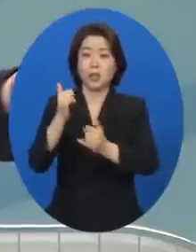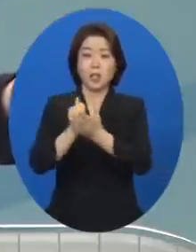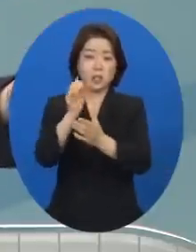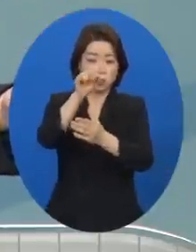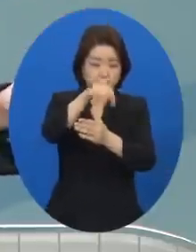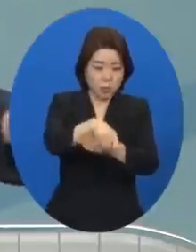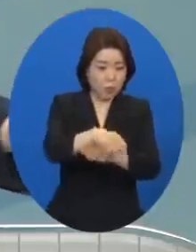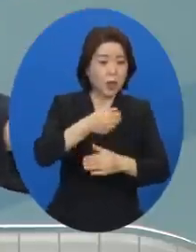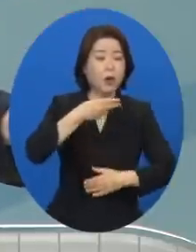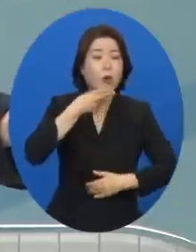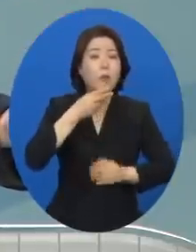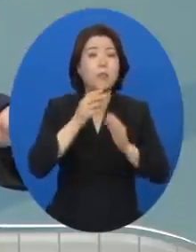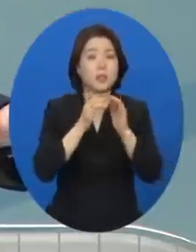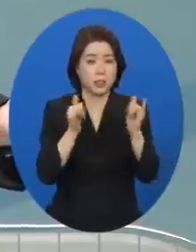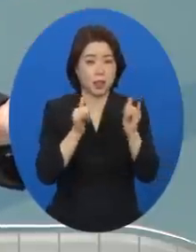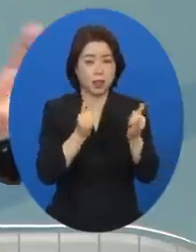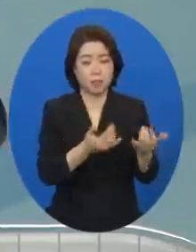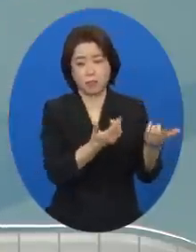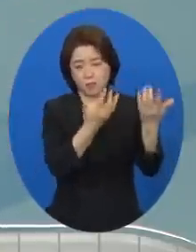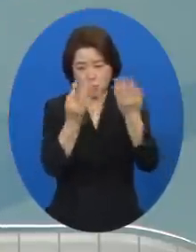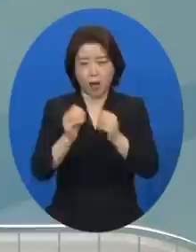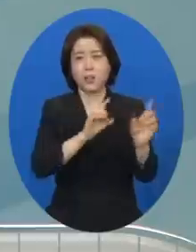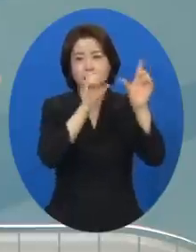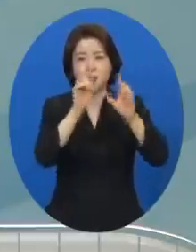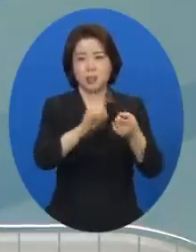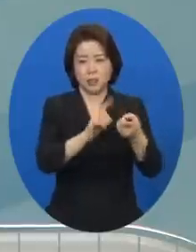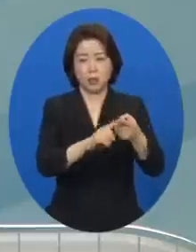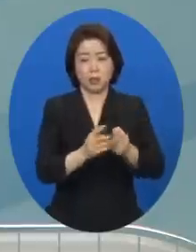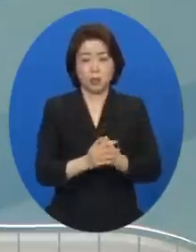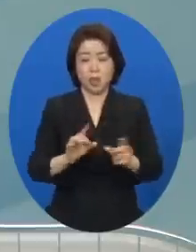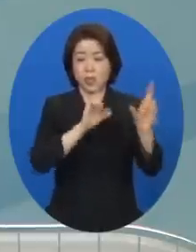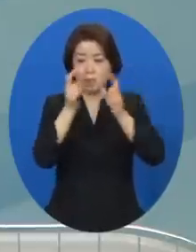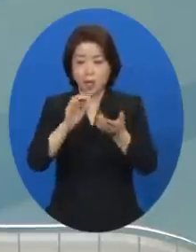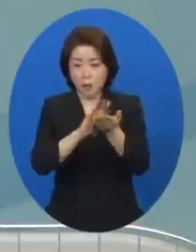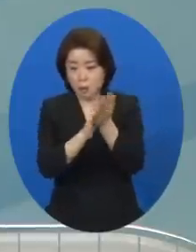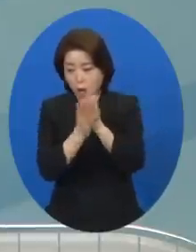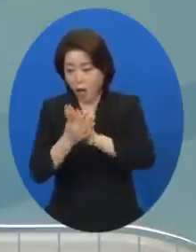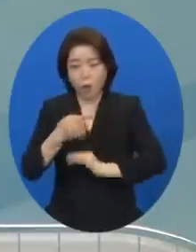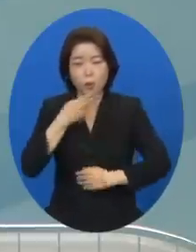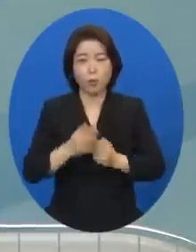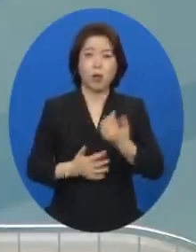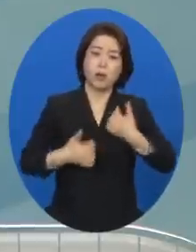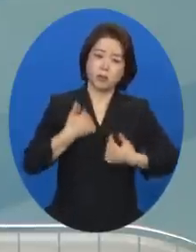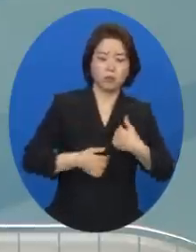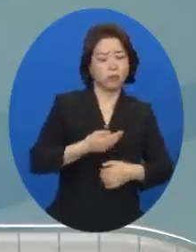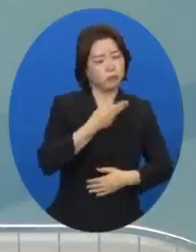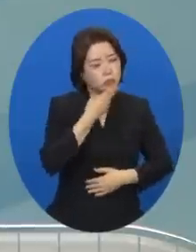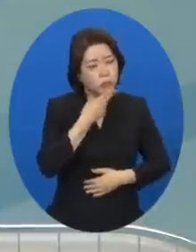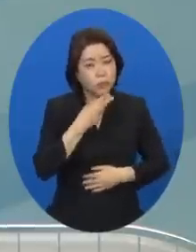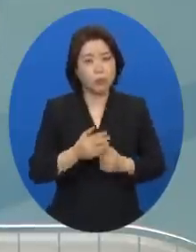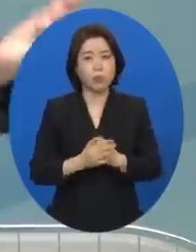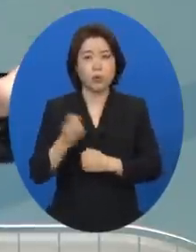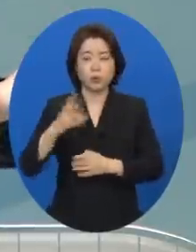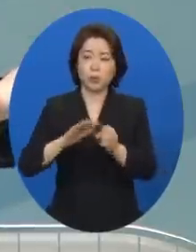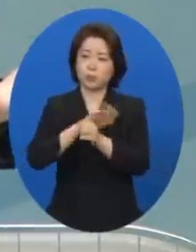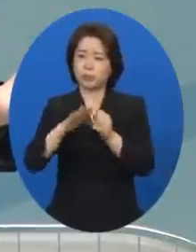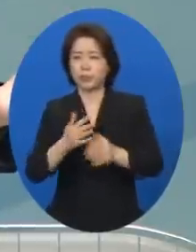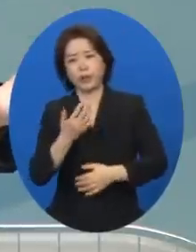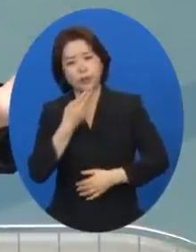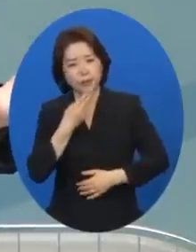맺어지지 않는 삶을 사는 거예요 삶의 변화가 없습니다 기쁨도 없고 또 사랑도